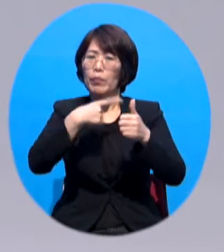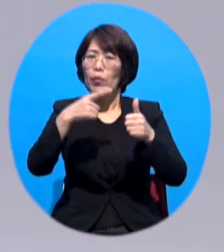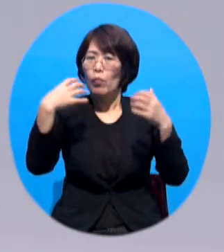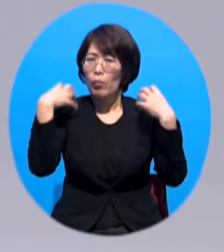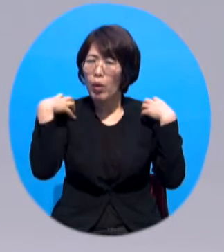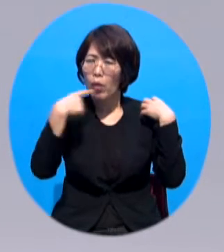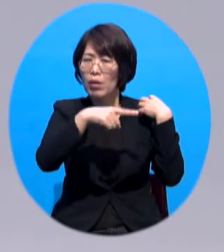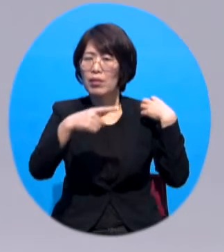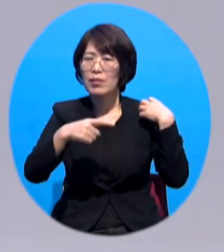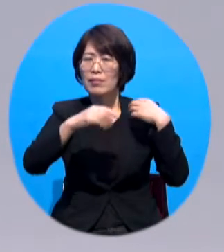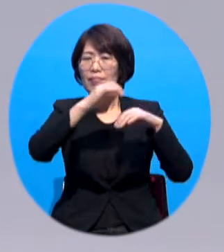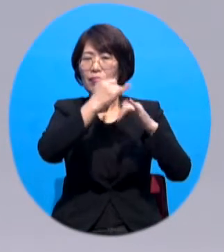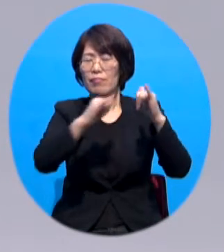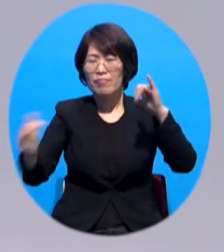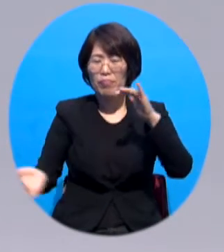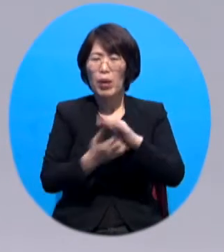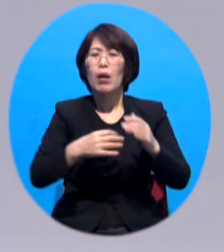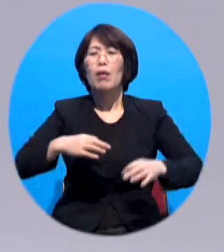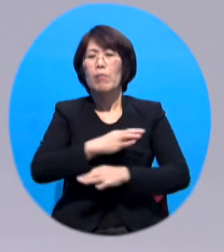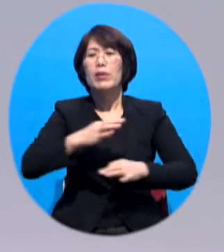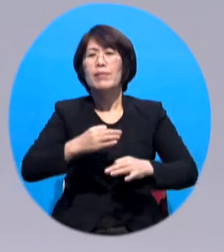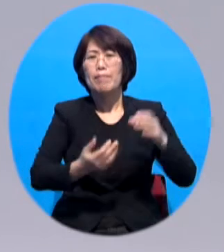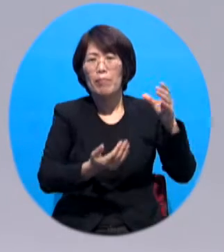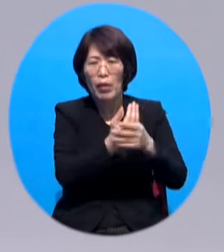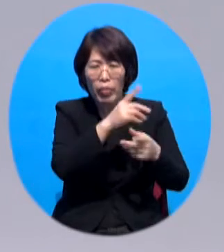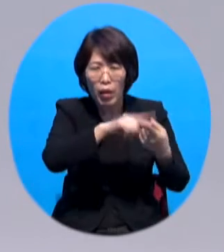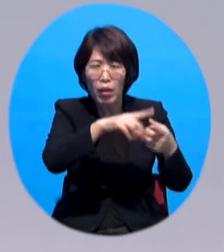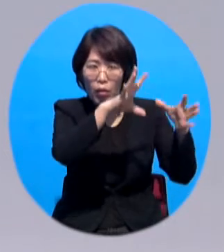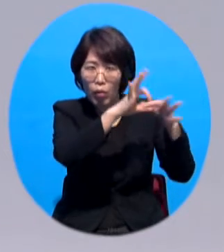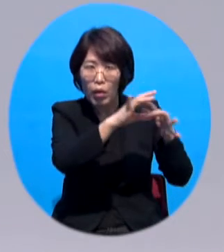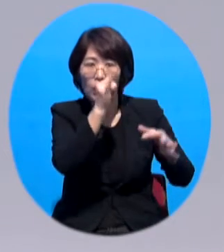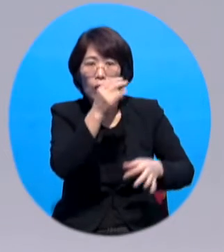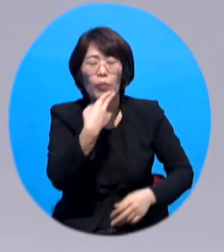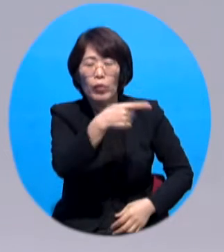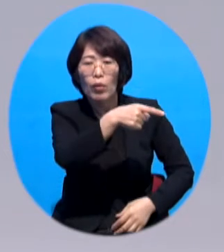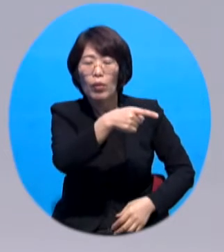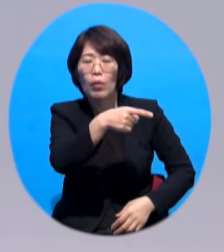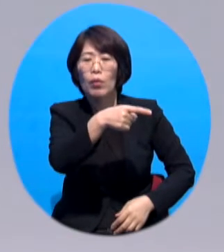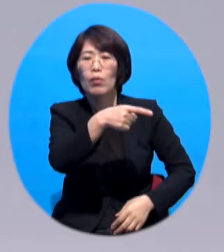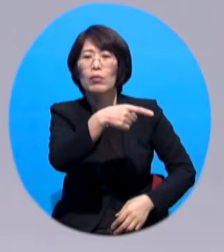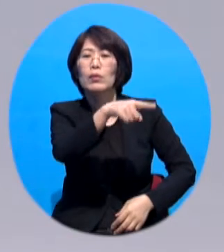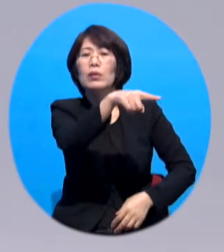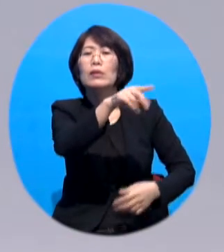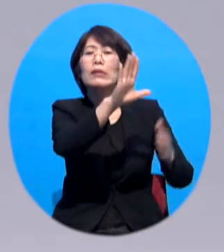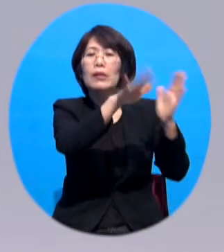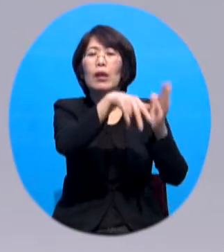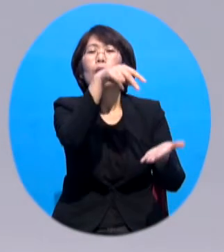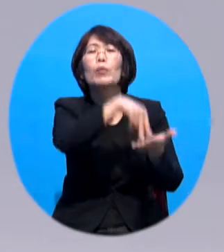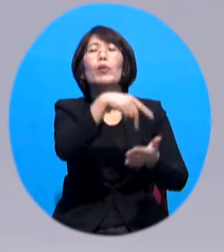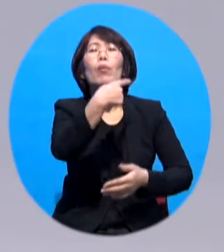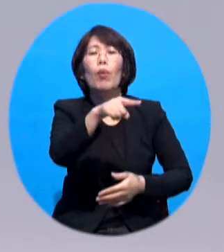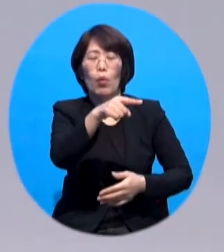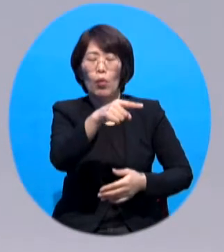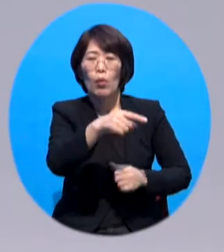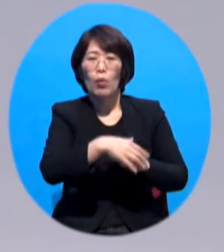스캔들의 관련돼 있는지 않는 있는지 본인은 어떤 입장을 취했고 그